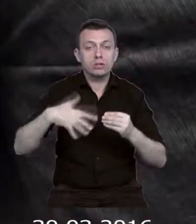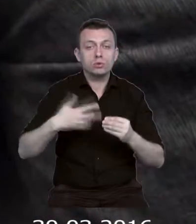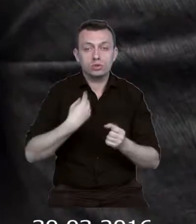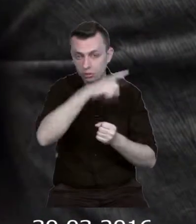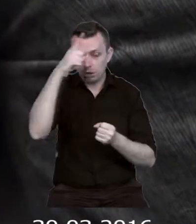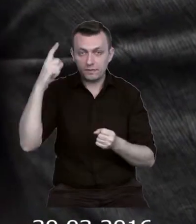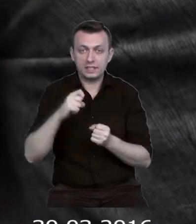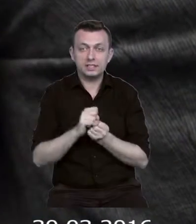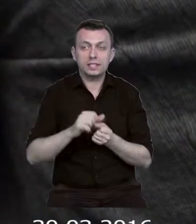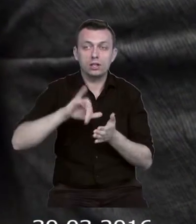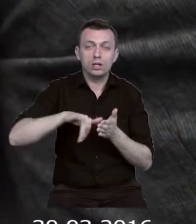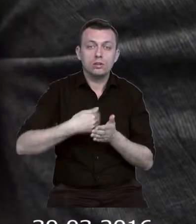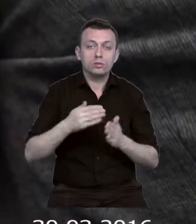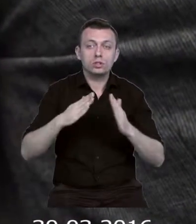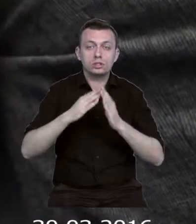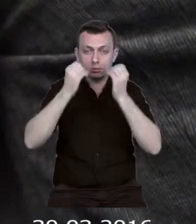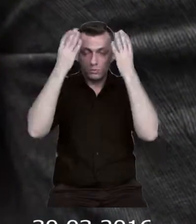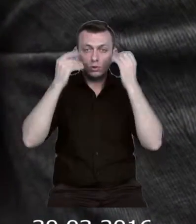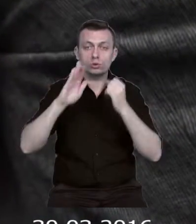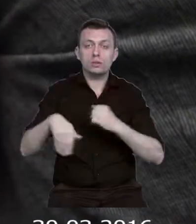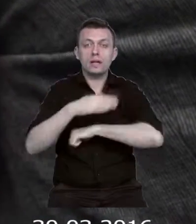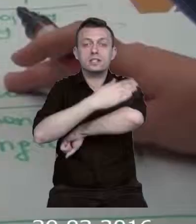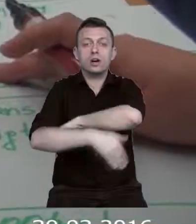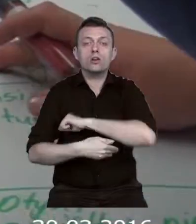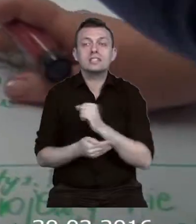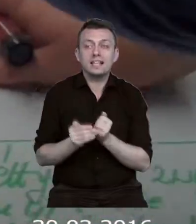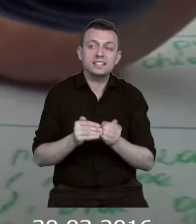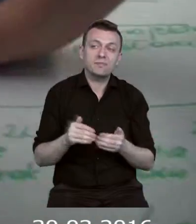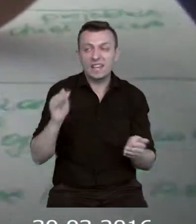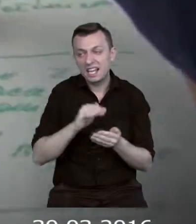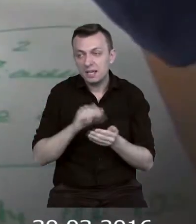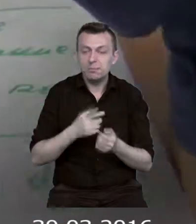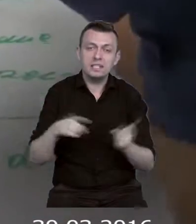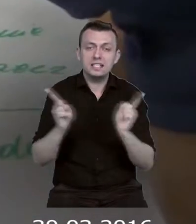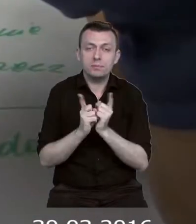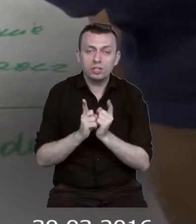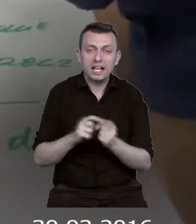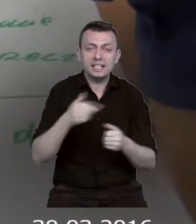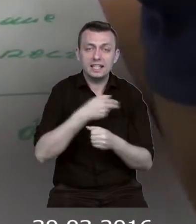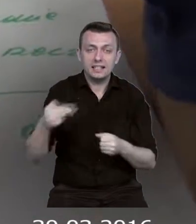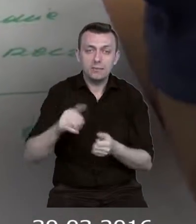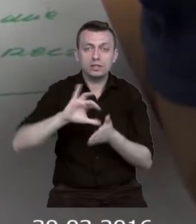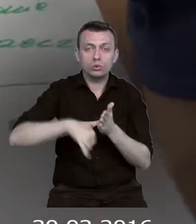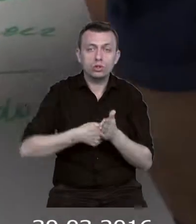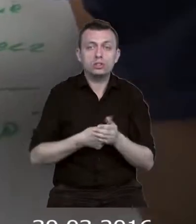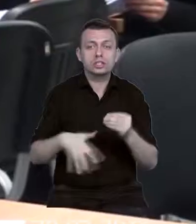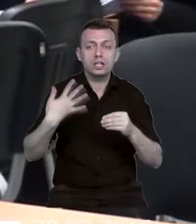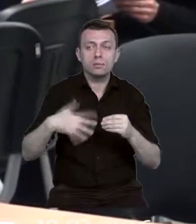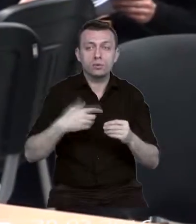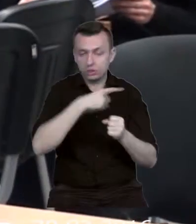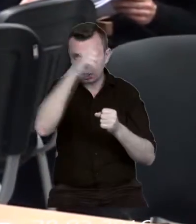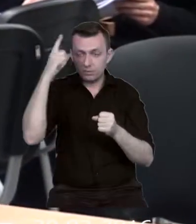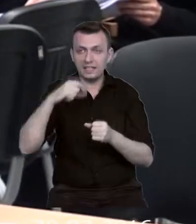31 marca o godzinie 16 w Kutnowskim Domu Kultury odbędzie się ostatnie miniseminarium dotyczące kutnowskiego budżetu